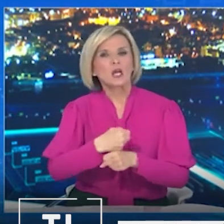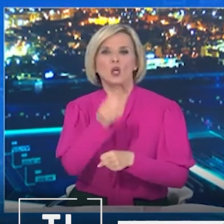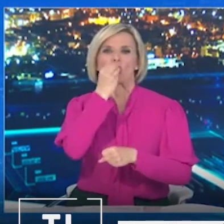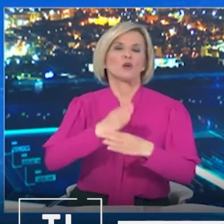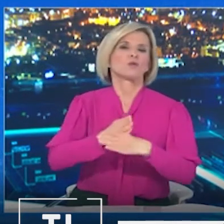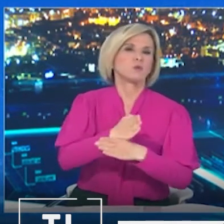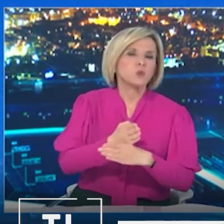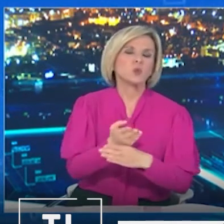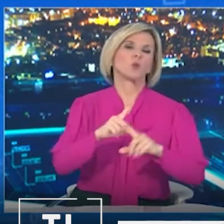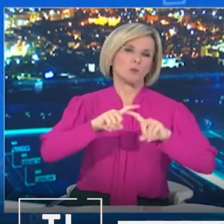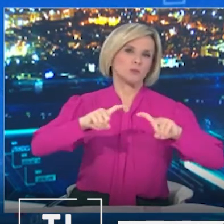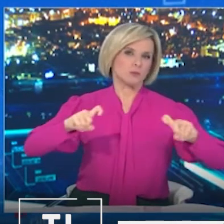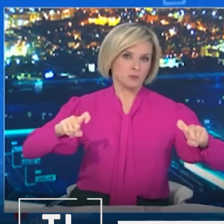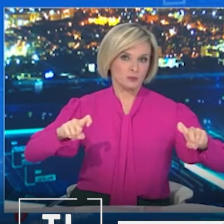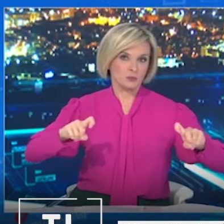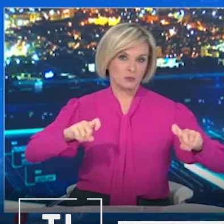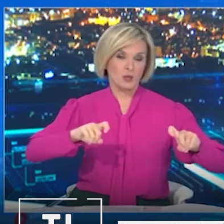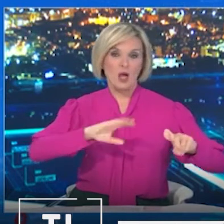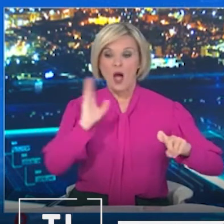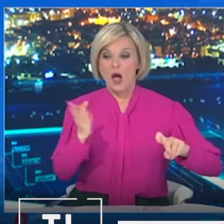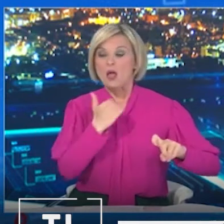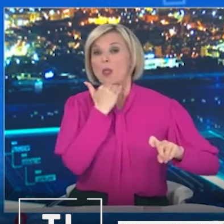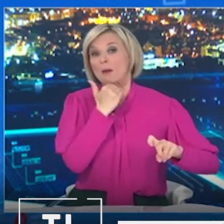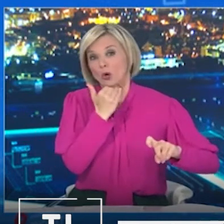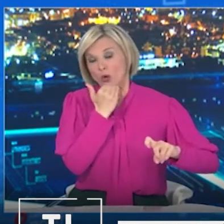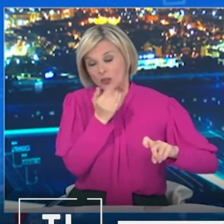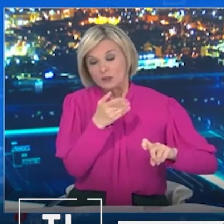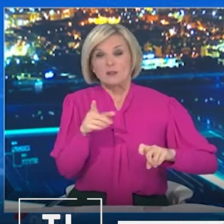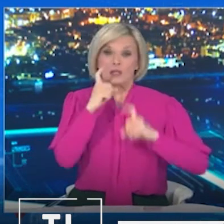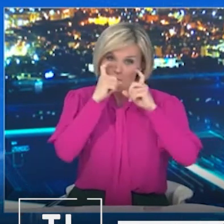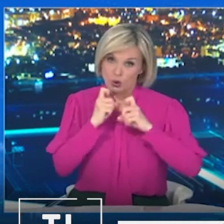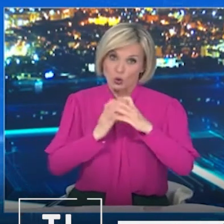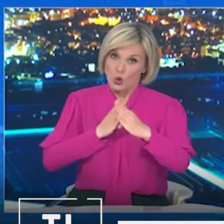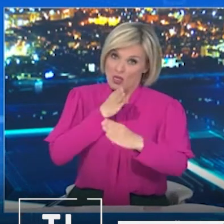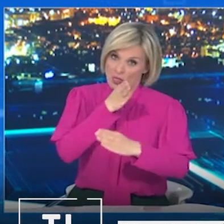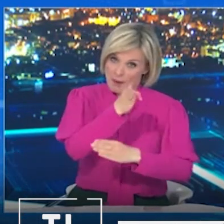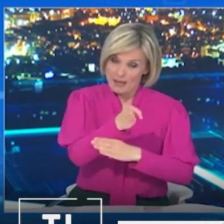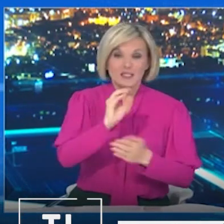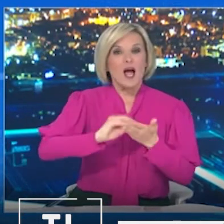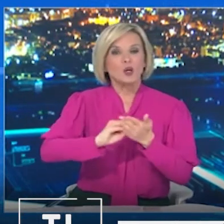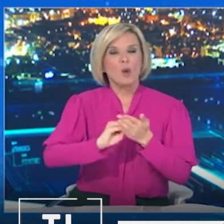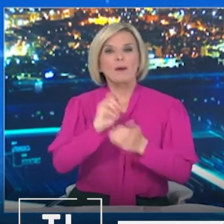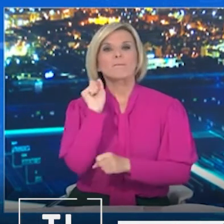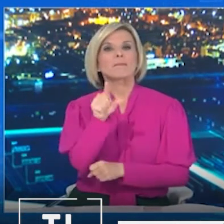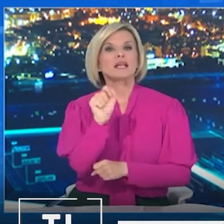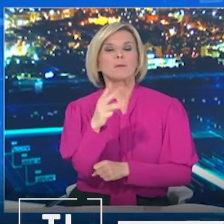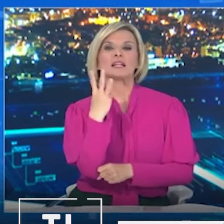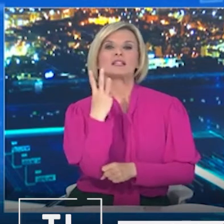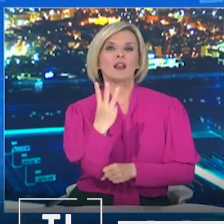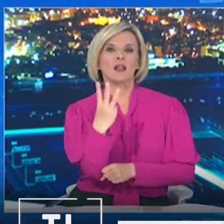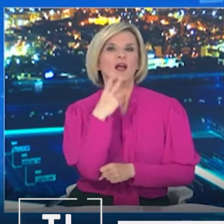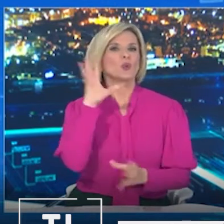μίνι μάρκετ, όπου δεν είναι δυνατή η αποστολή τους, αλλά καθώς και στο SMS 3 όσον αφορά στο σκέλος των